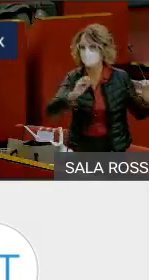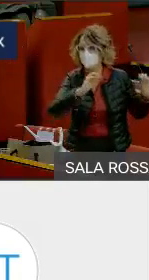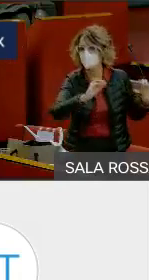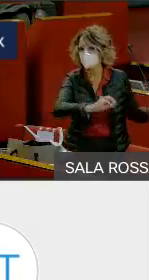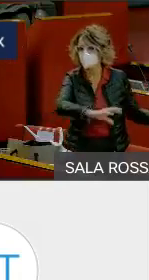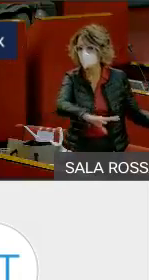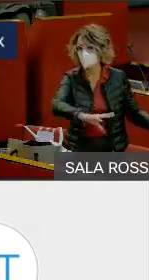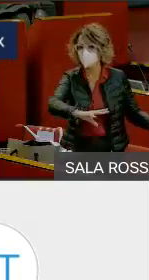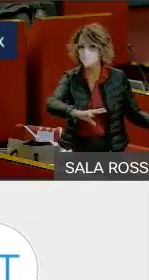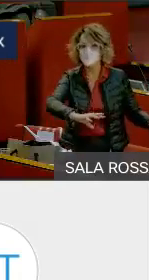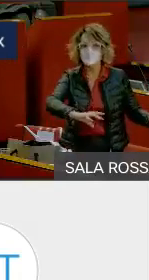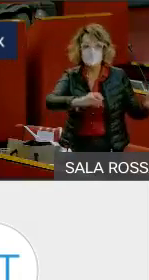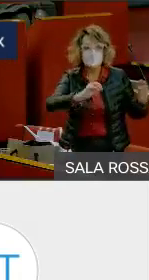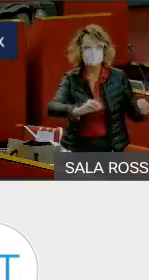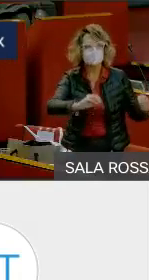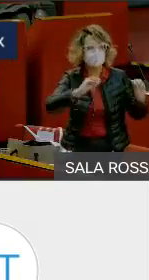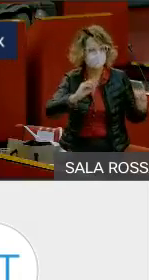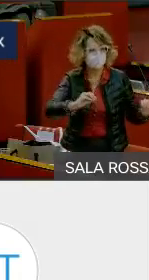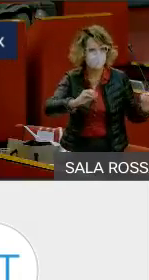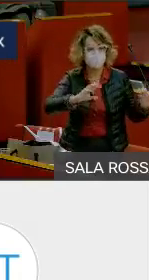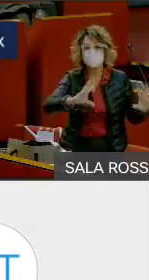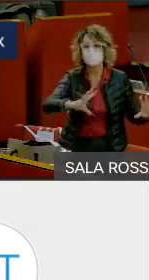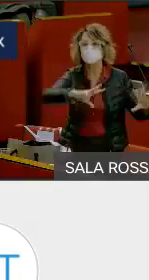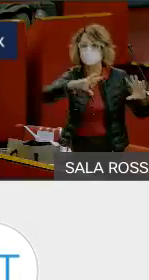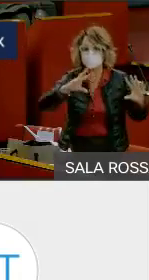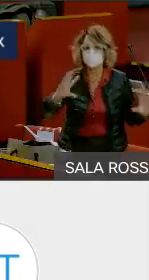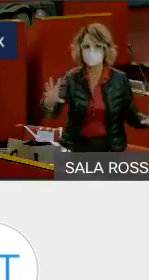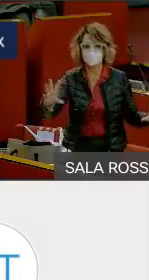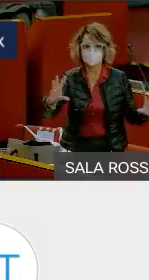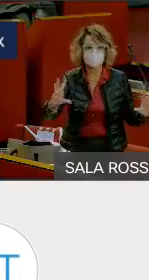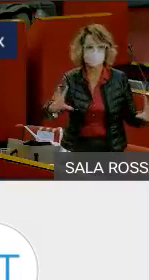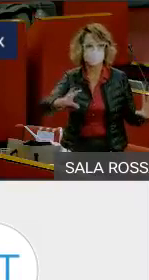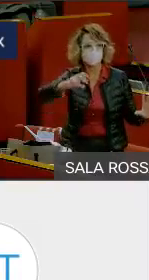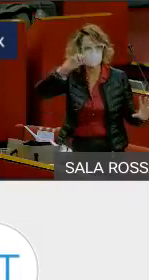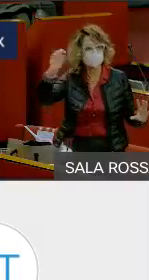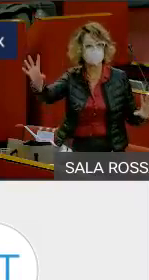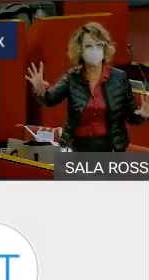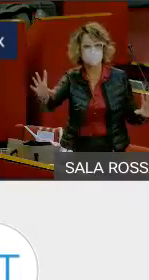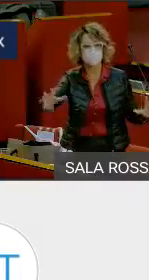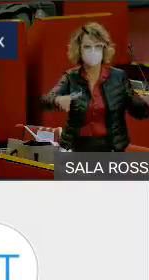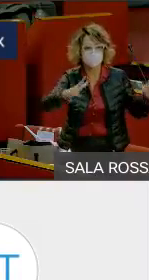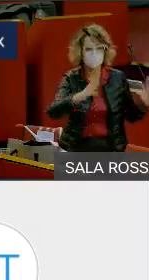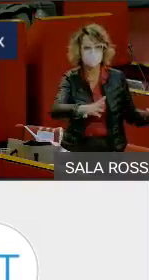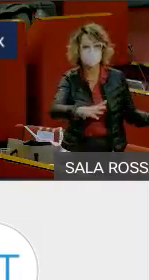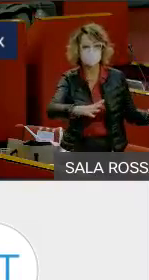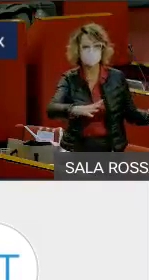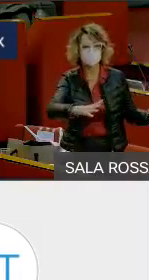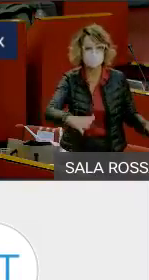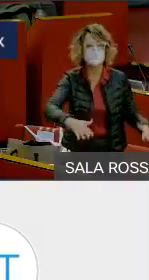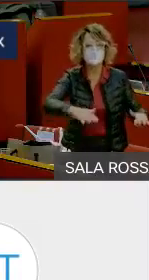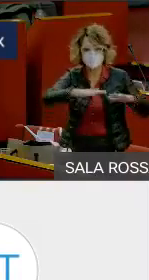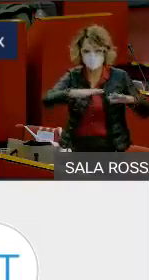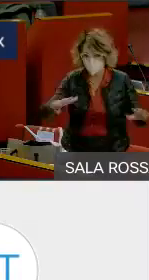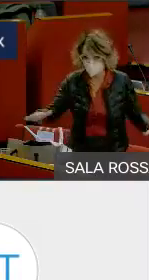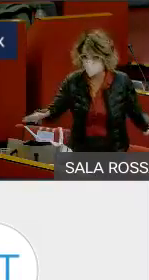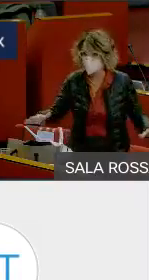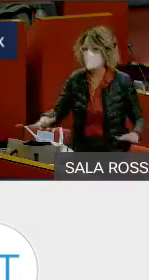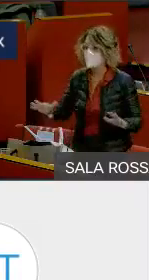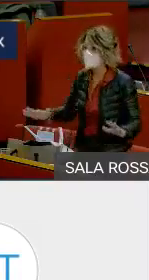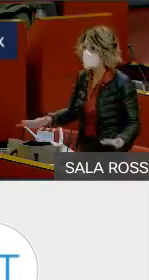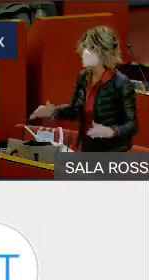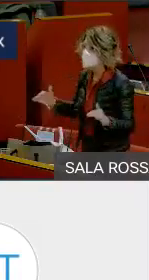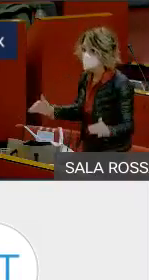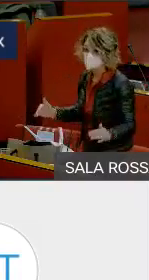benessere della città questa operazione questo distinguo tra l'interesse privato il bene della città mi spiace